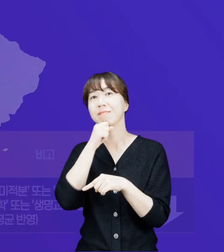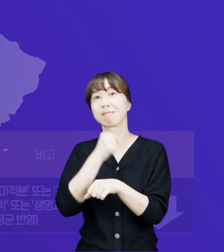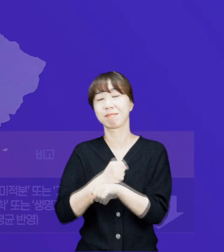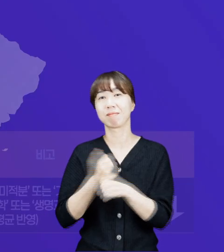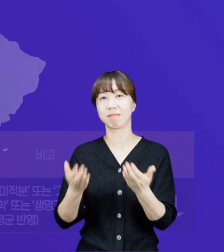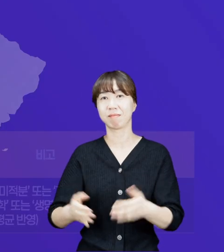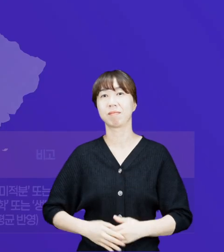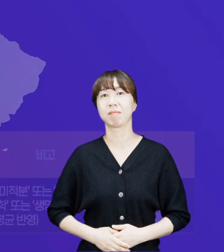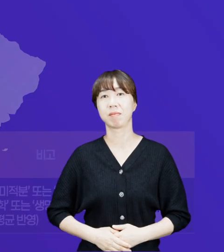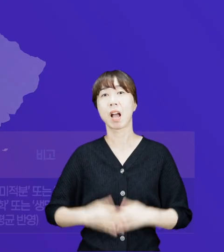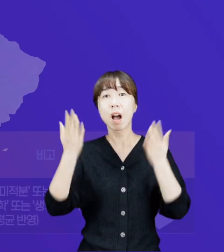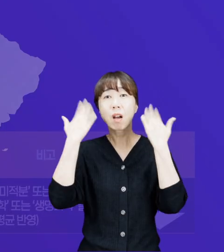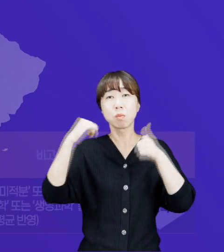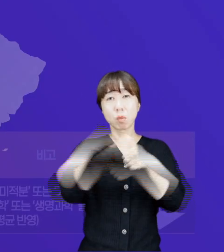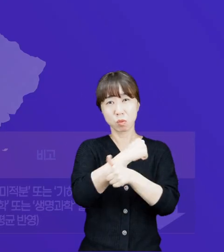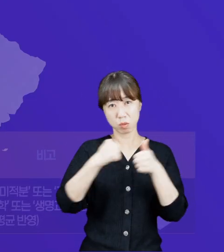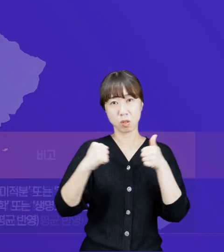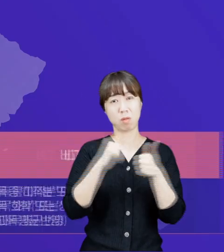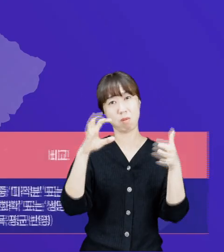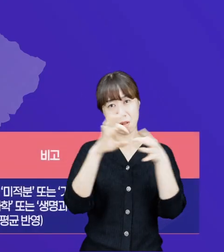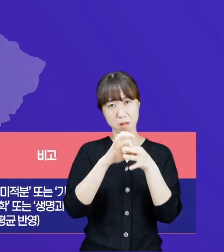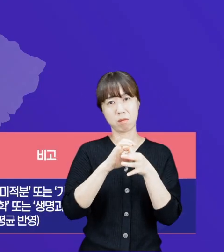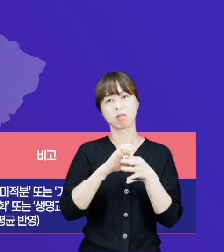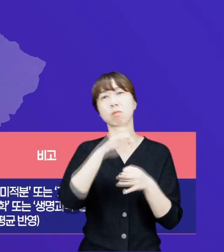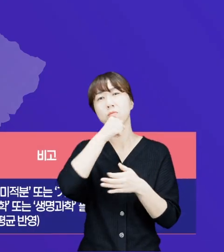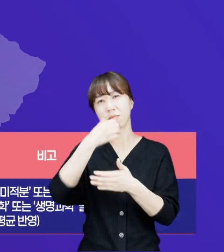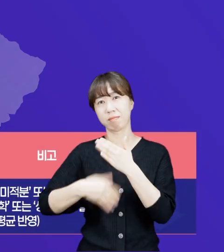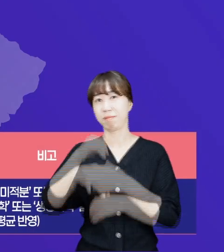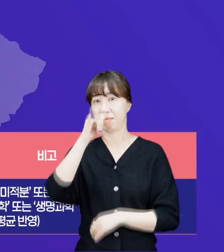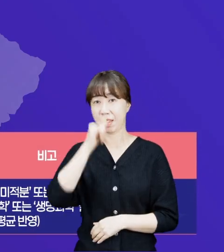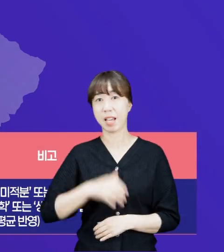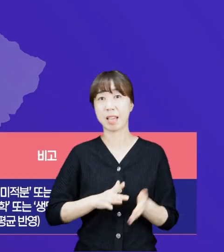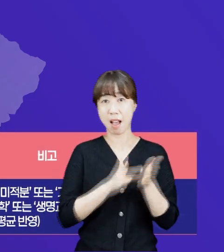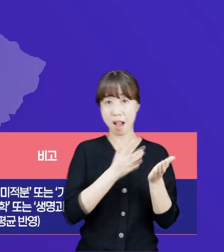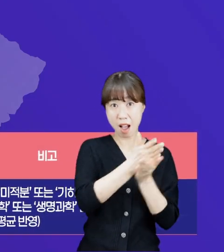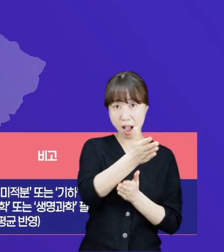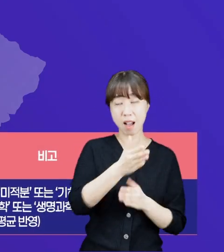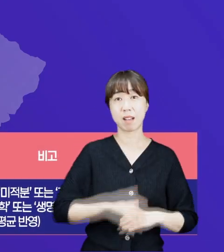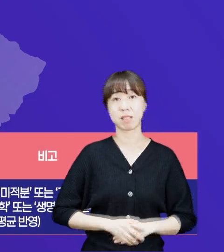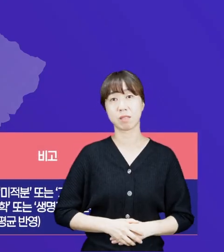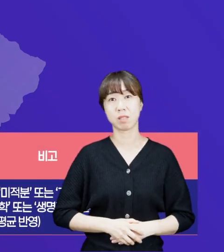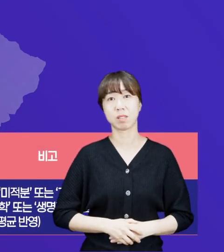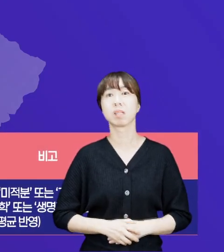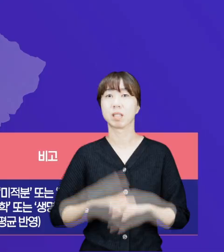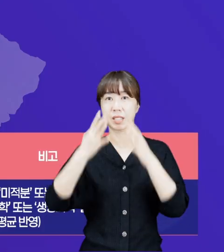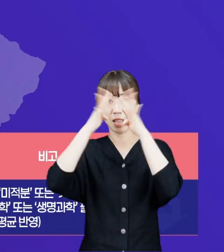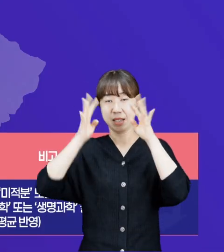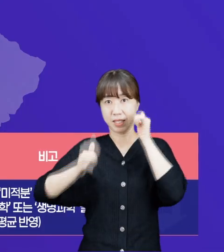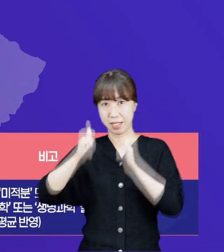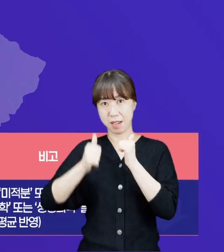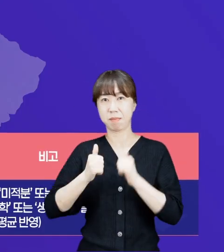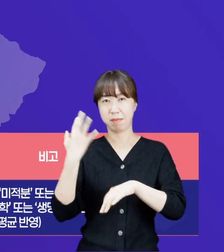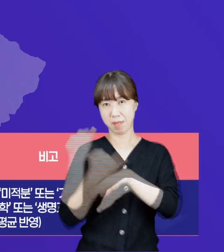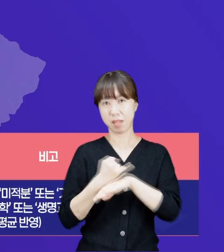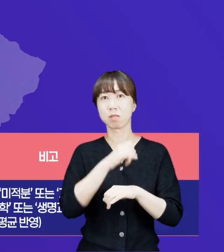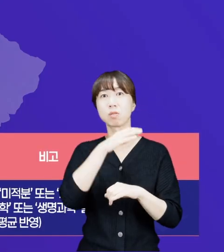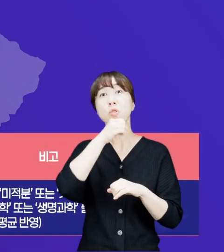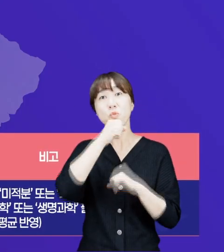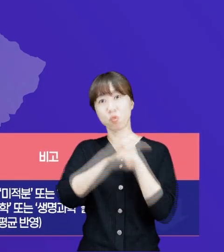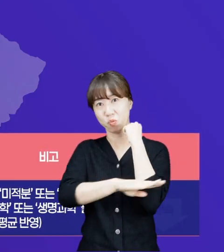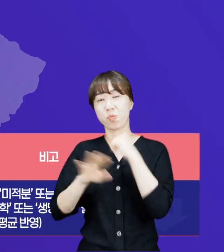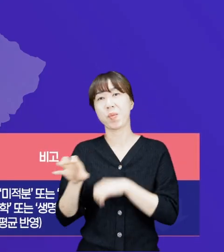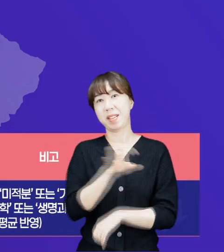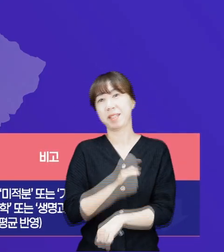학교폭력 조치사항을 반영하며 약학과 지역인재 전형은 수능 최저 학력 기준을 반영합니다. 수학, 과학 2개